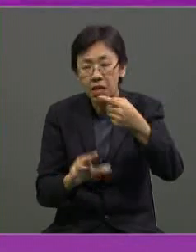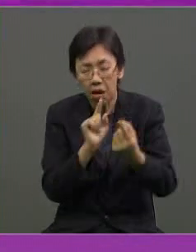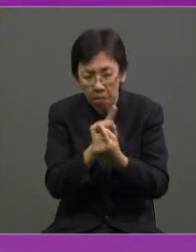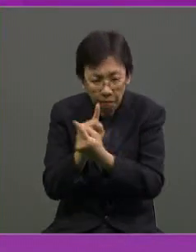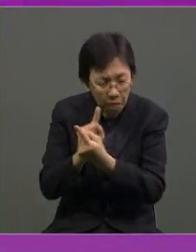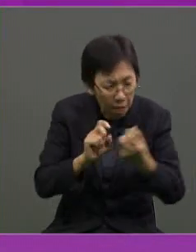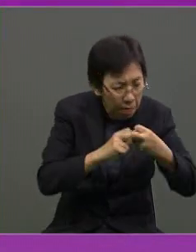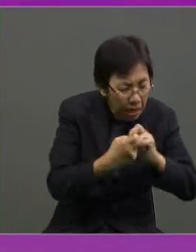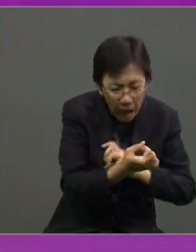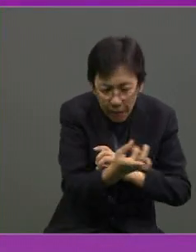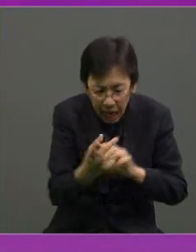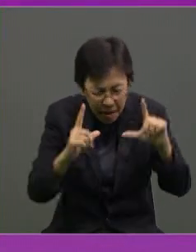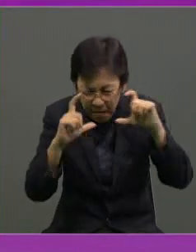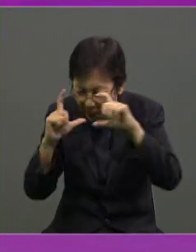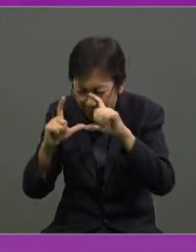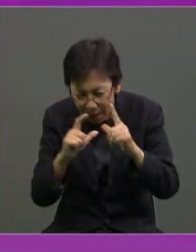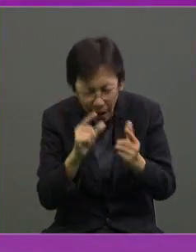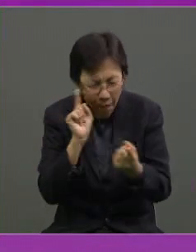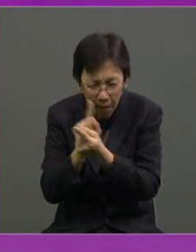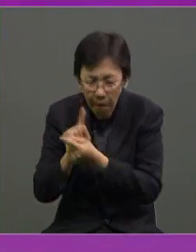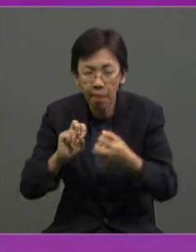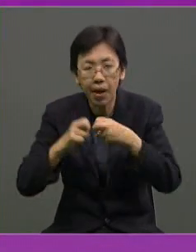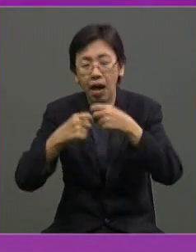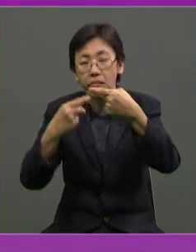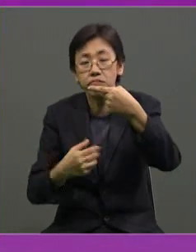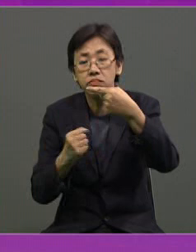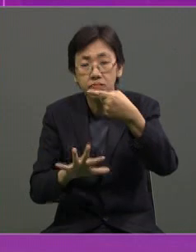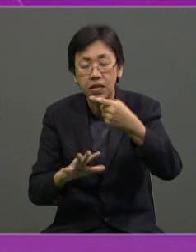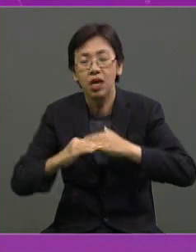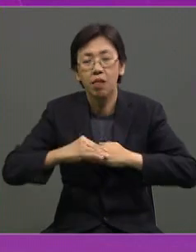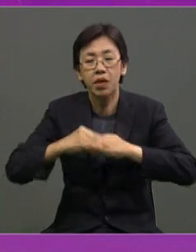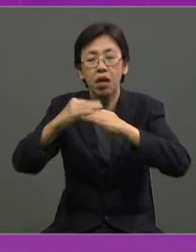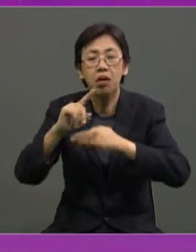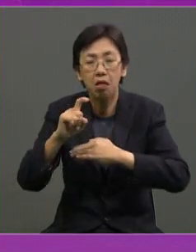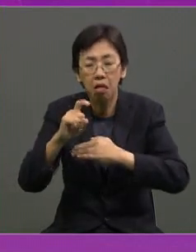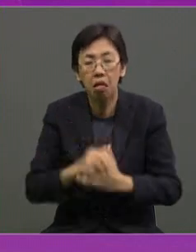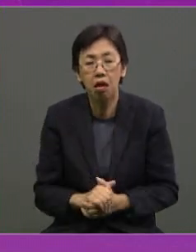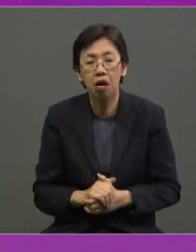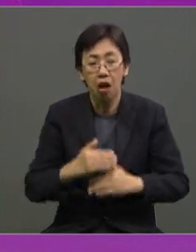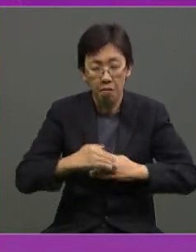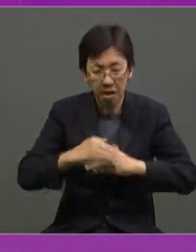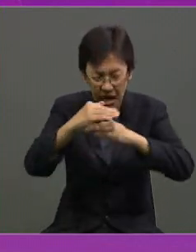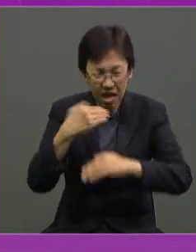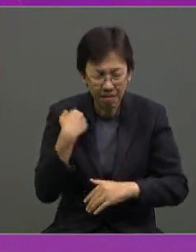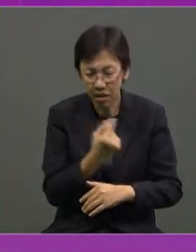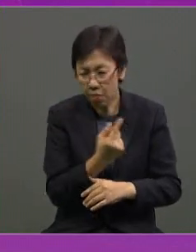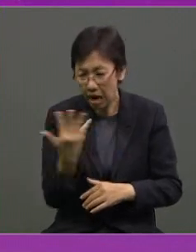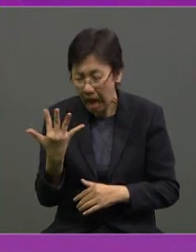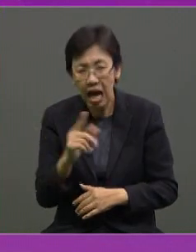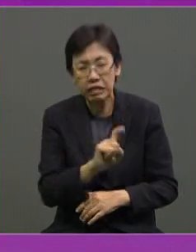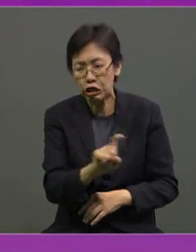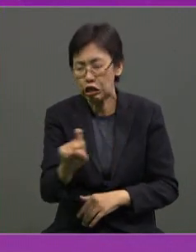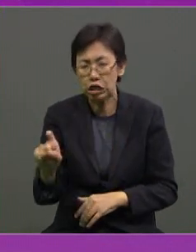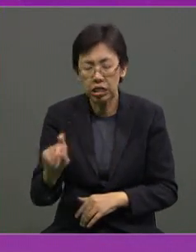ปพบเห็นในสถานีขนส่งหมอชิด2นี่นะคะไม่ว่าจะเป็นบันไดเลื่อน บันไดเลื่อนบอกว่า5ตัวเสียหมด ใช้การไม่ได้อย่